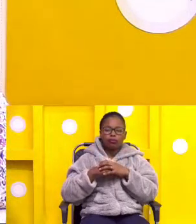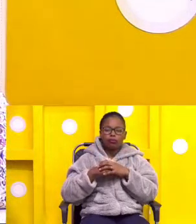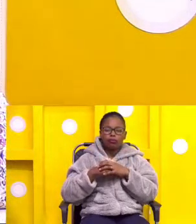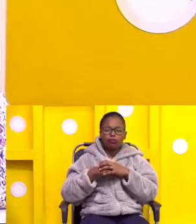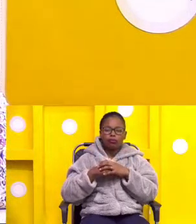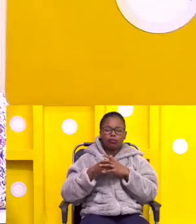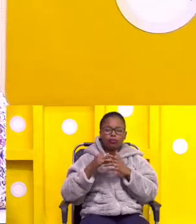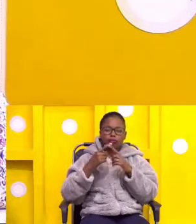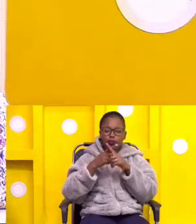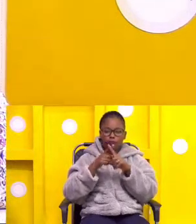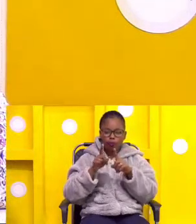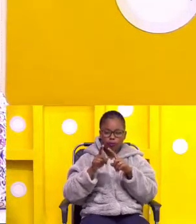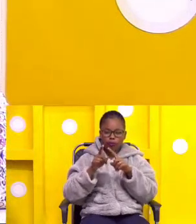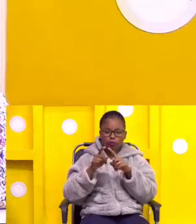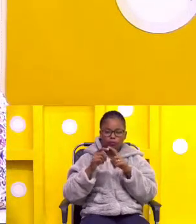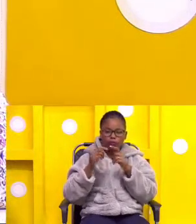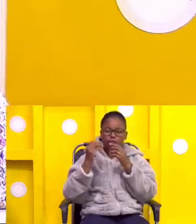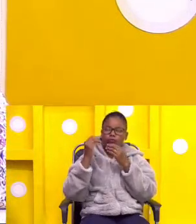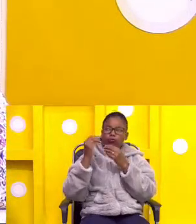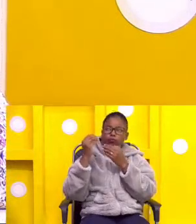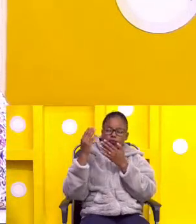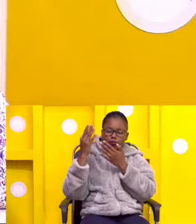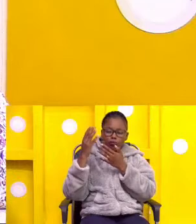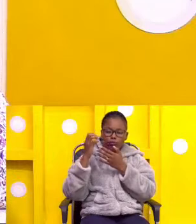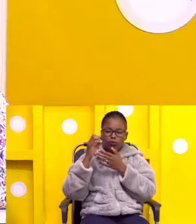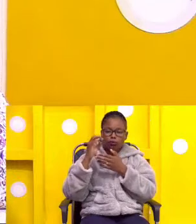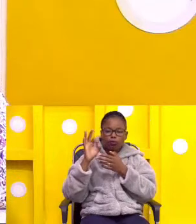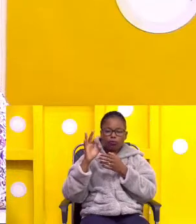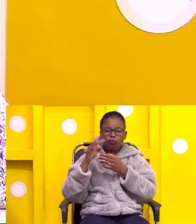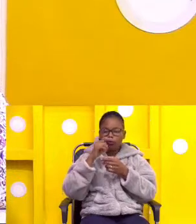No tondu kigongona kia uiru ni kia rugama.